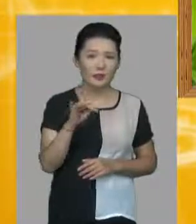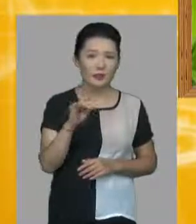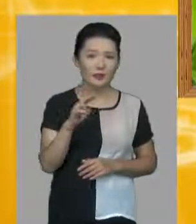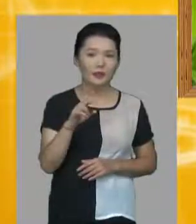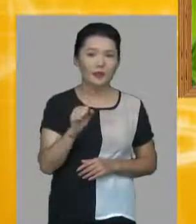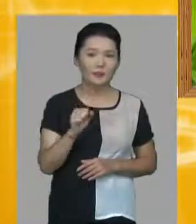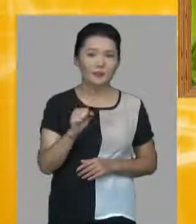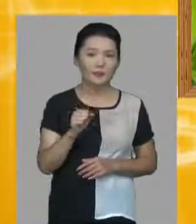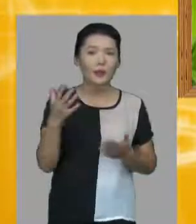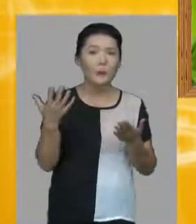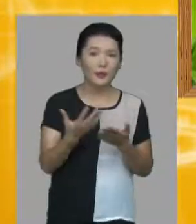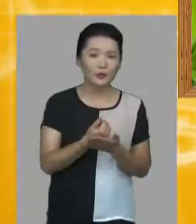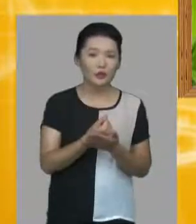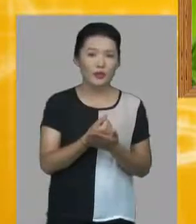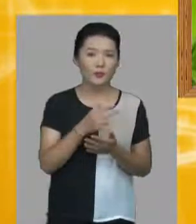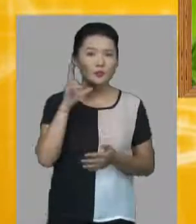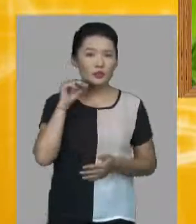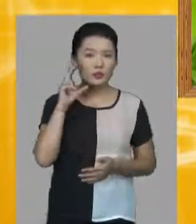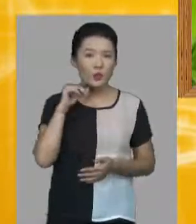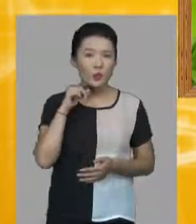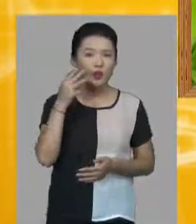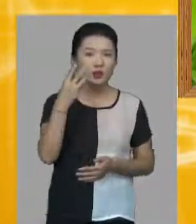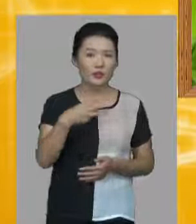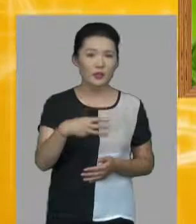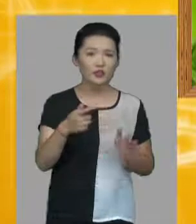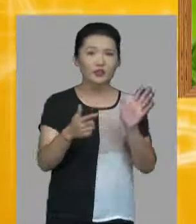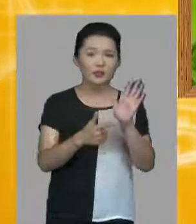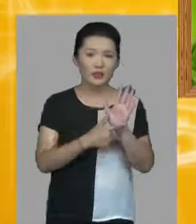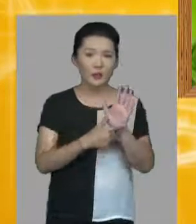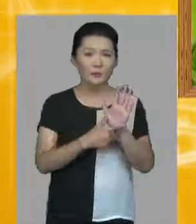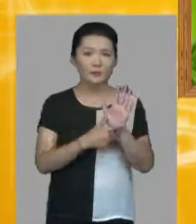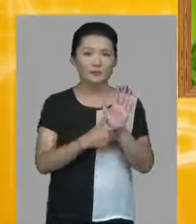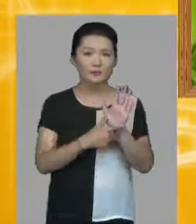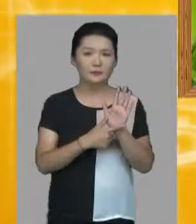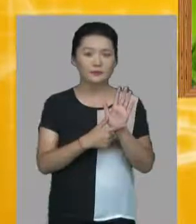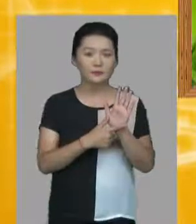разряда. Получаем число 37.